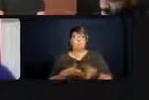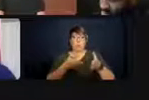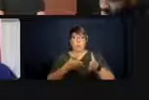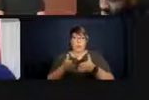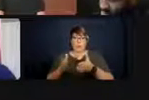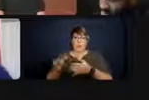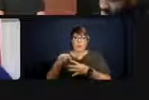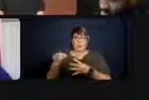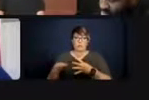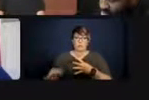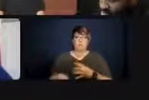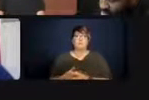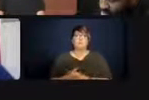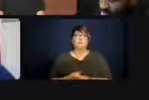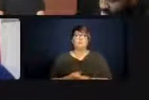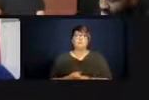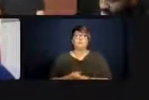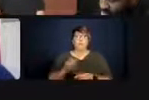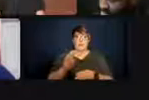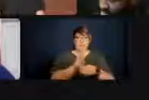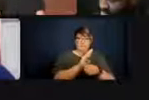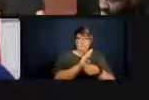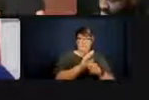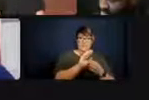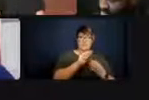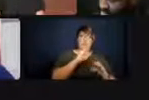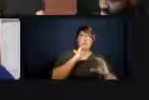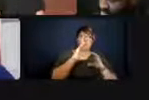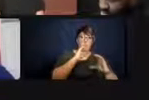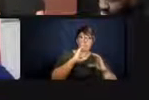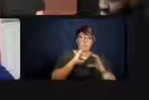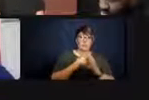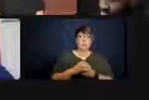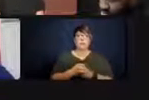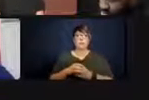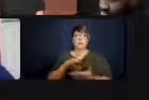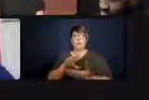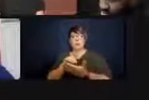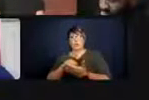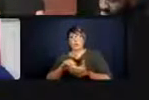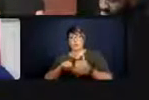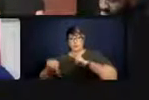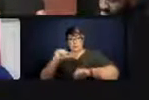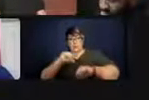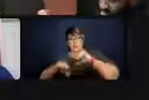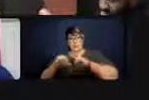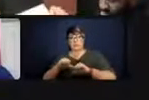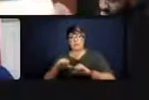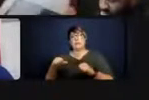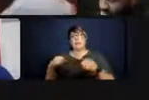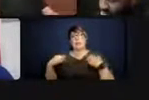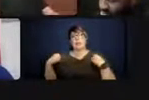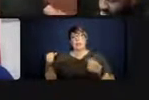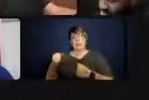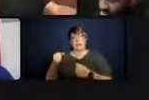الحصول على المعرفة. وبالنسبة أيضا للخيارات المختلفة